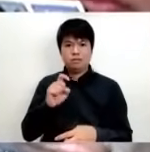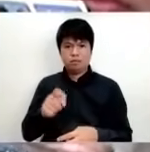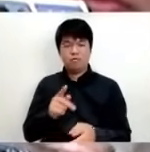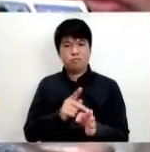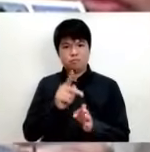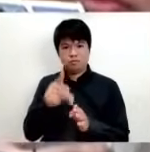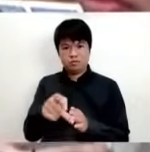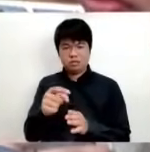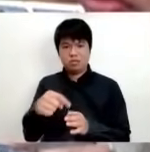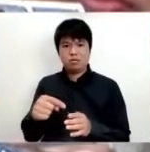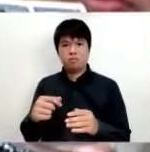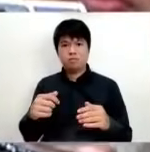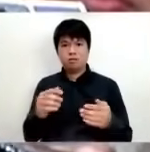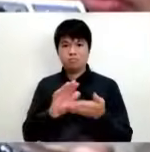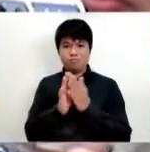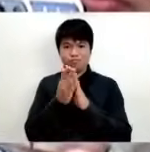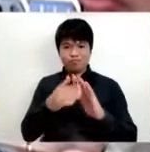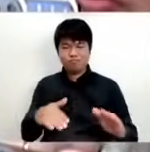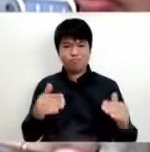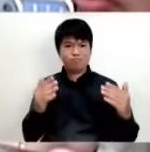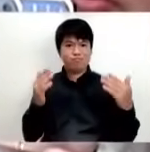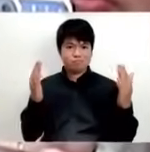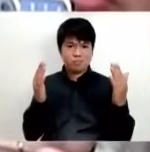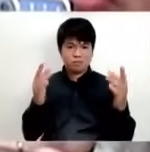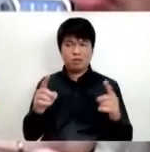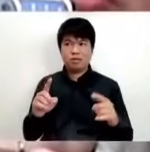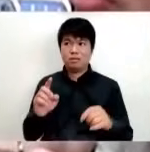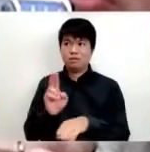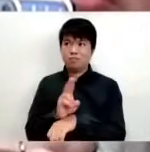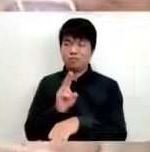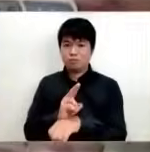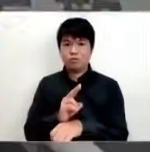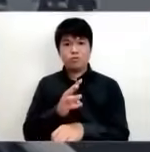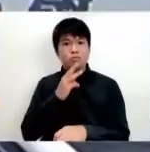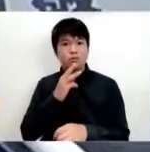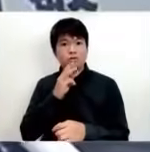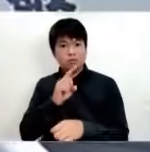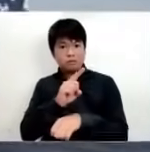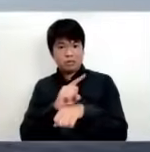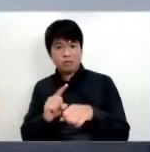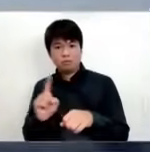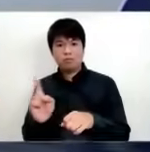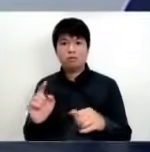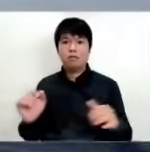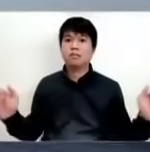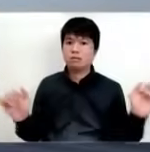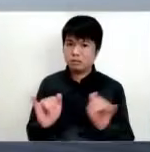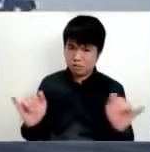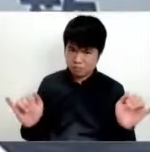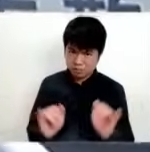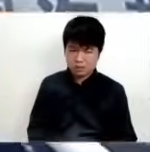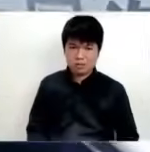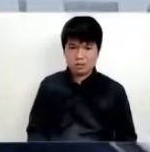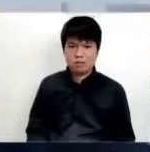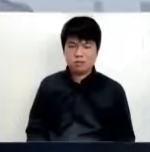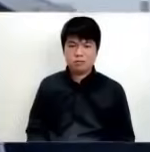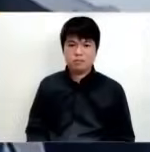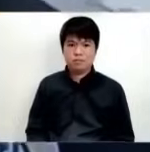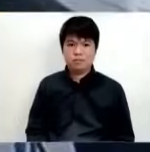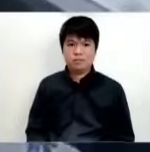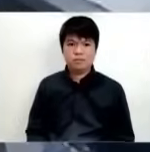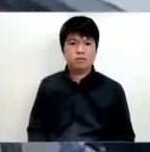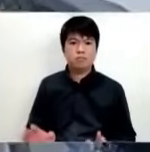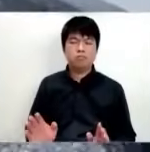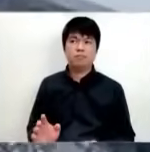if we're going to use our water cannon, ano na lang ang difference natin sa kanila? Wala pang tugon ang palasyo sa ideyang magbigay